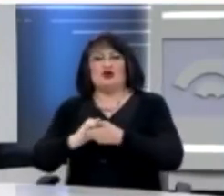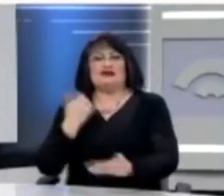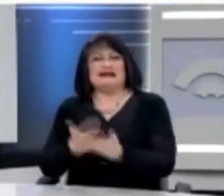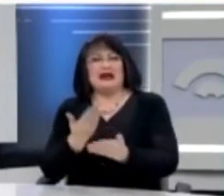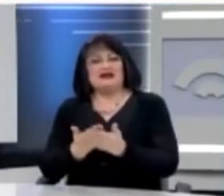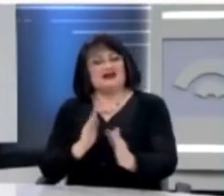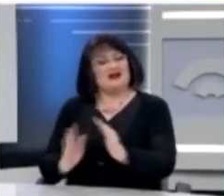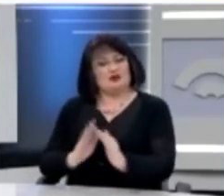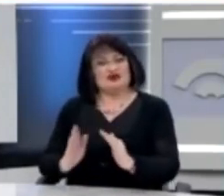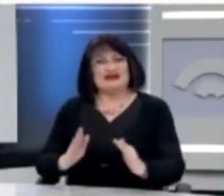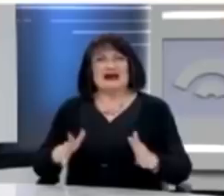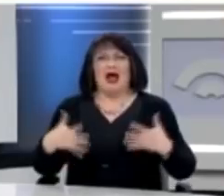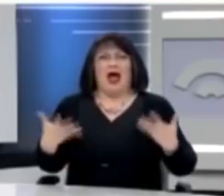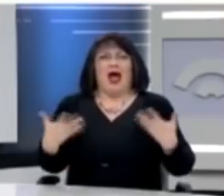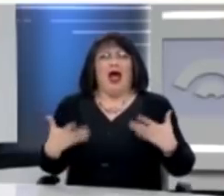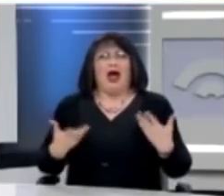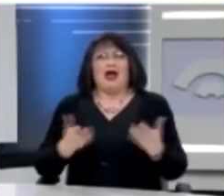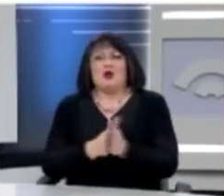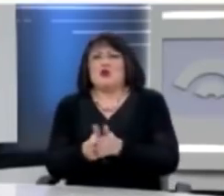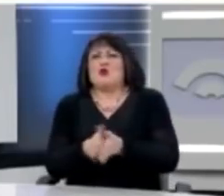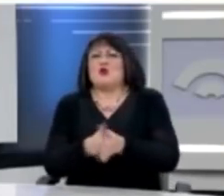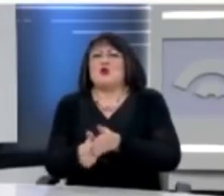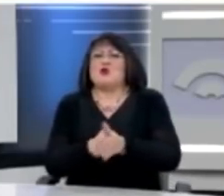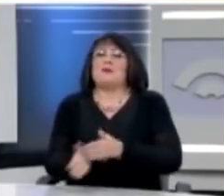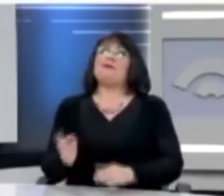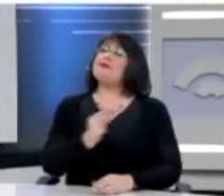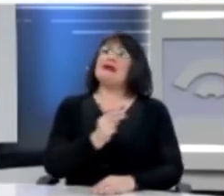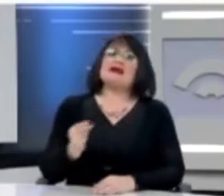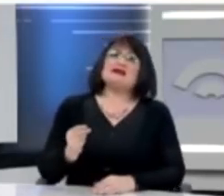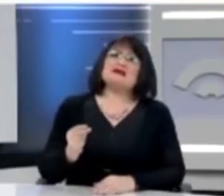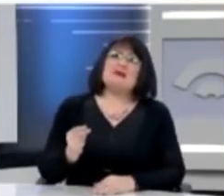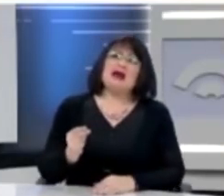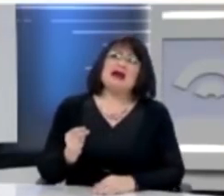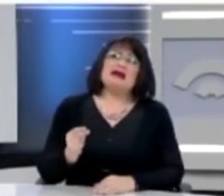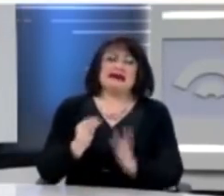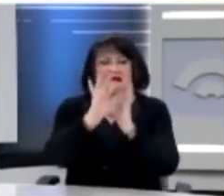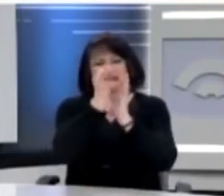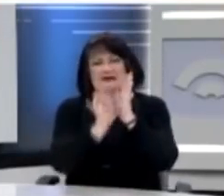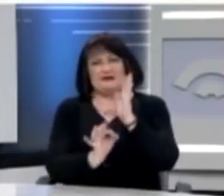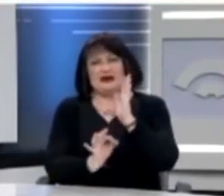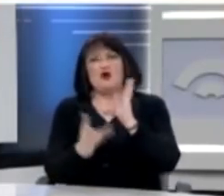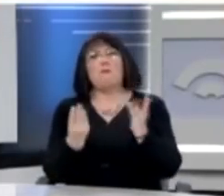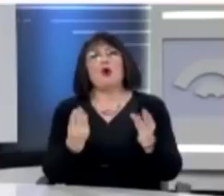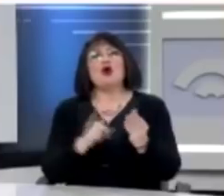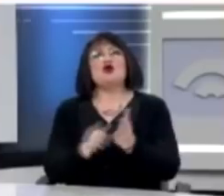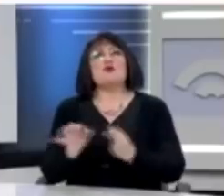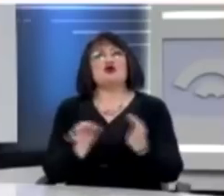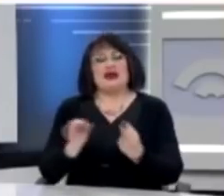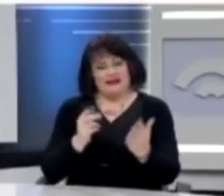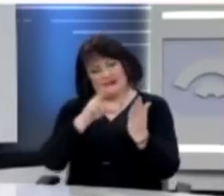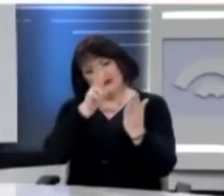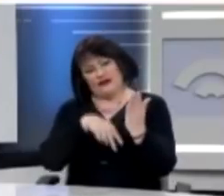δεν μπορούν να κρύψουν τη χαρά τους. Τι σημαίνει το σημείο, για παράδειγμα, στο πολυνομοσχέδιο